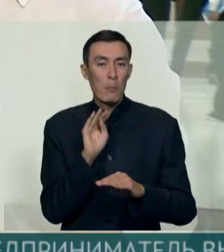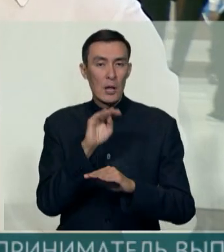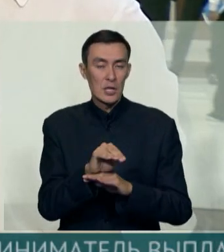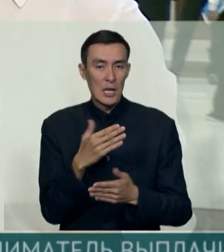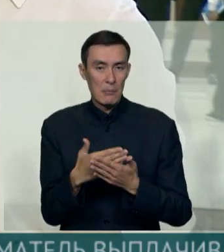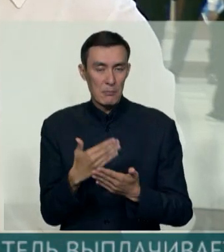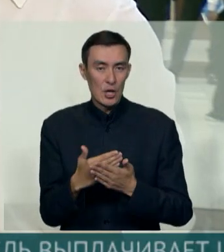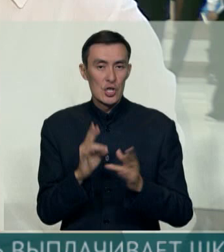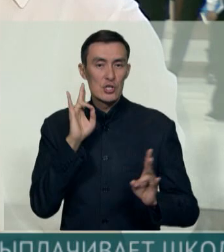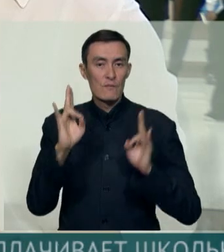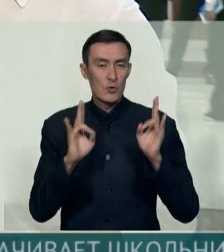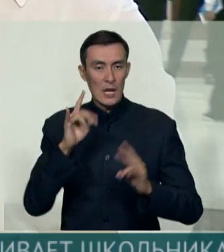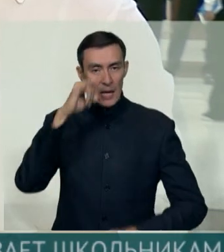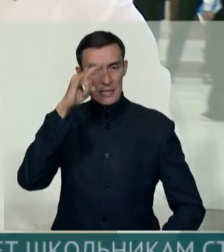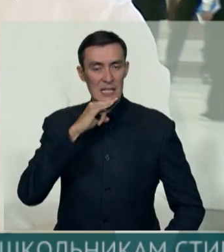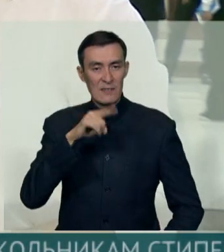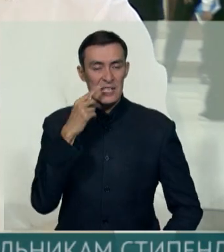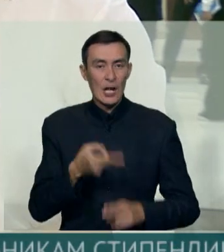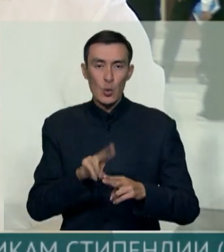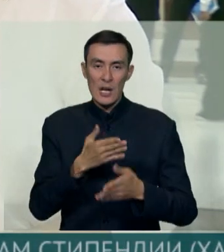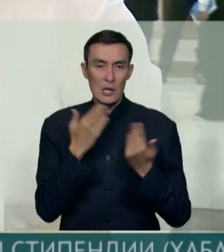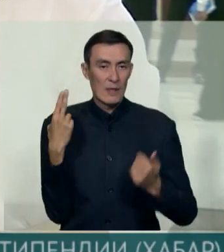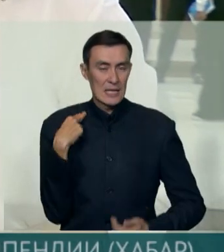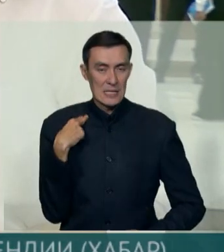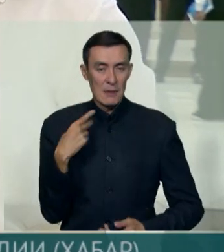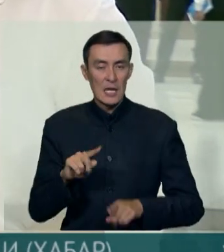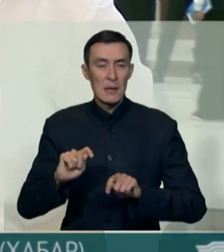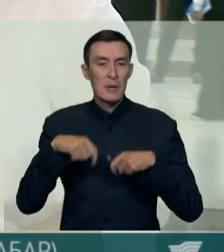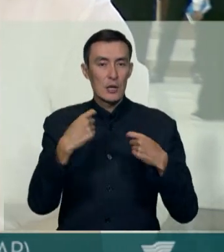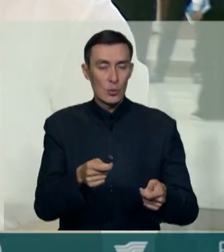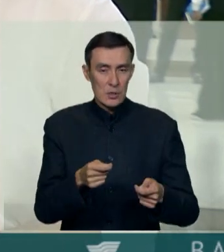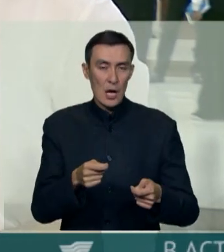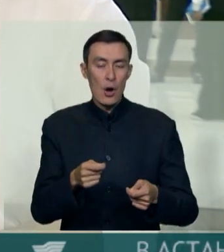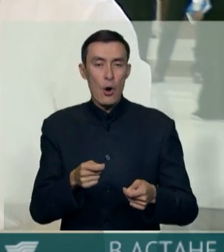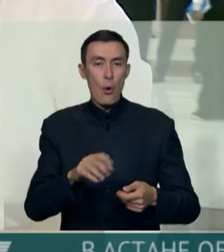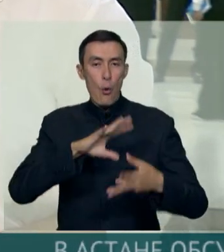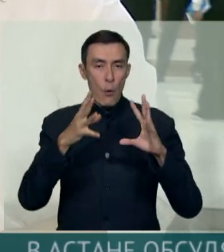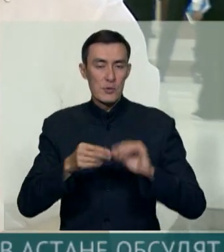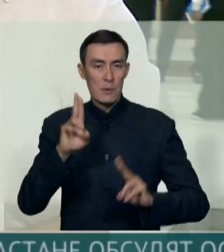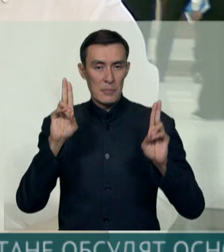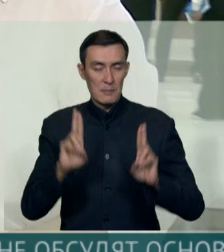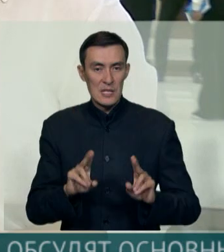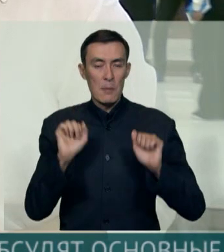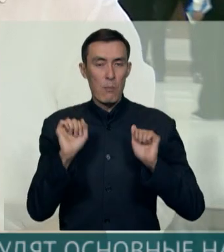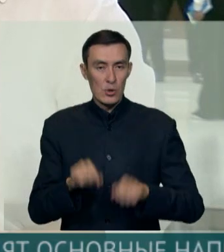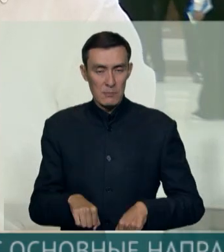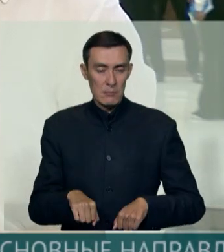дополнительные звуки казахского языка, которых нет в латинском. Они передаются традиционными, общепринятыми